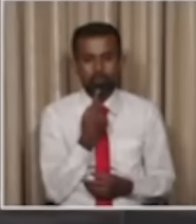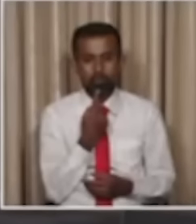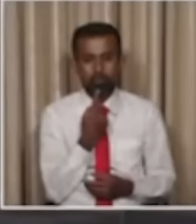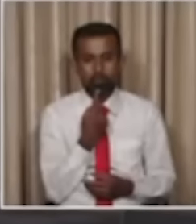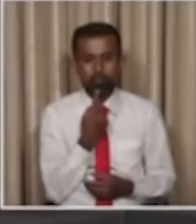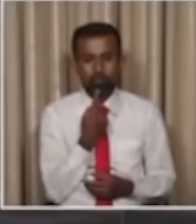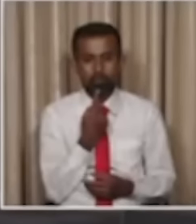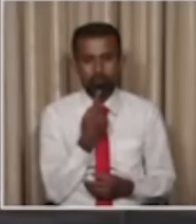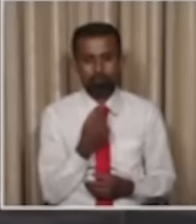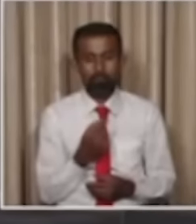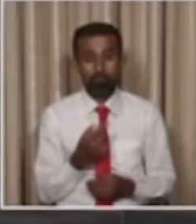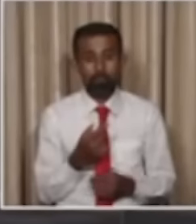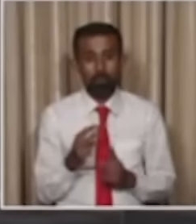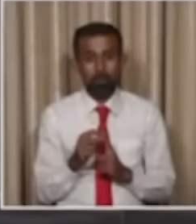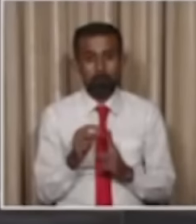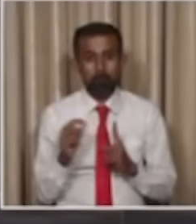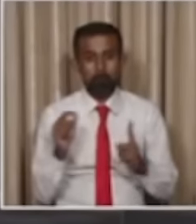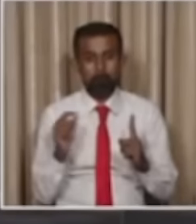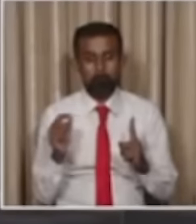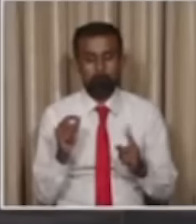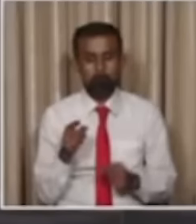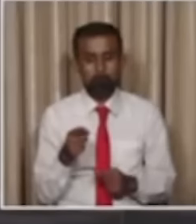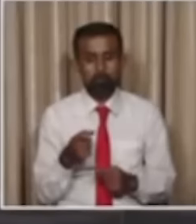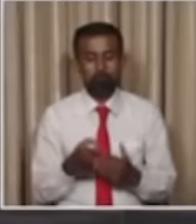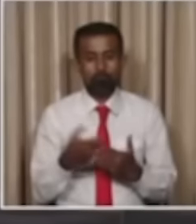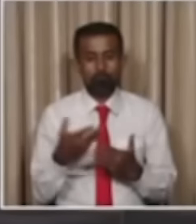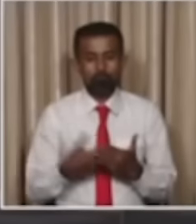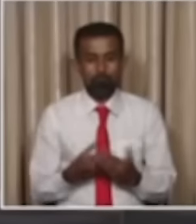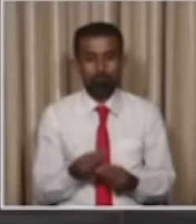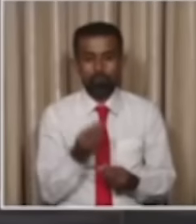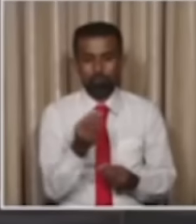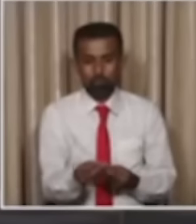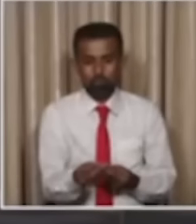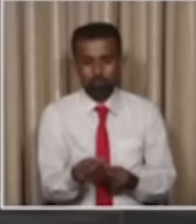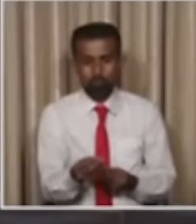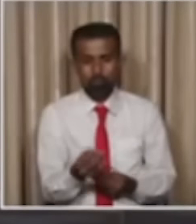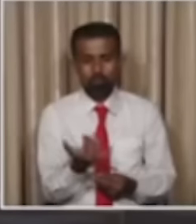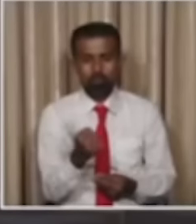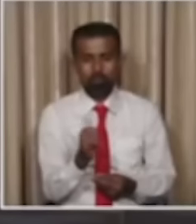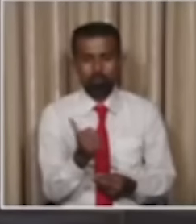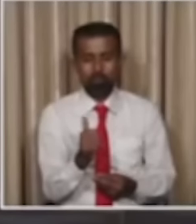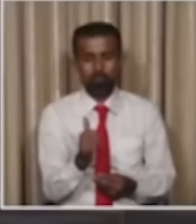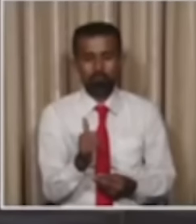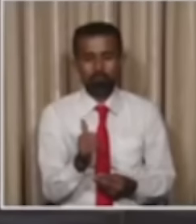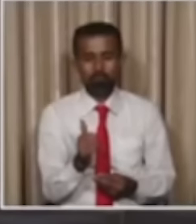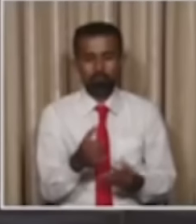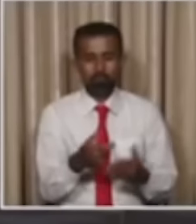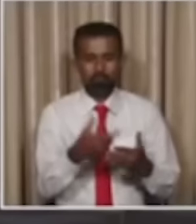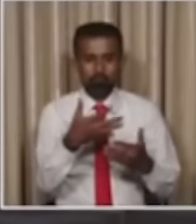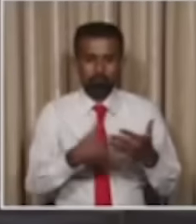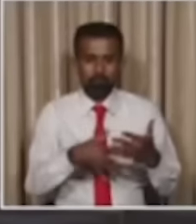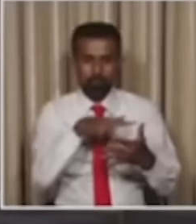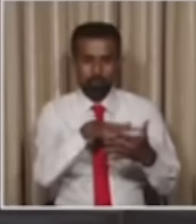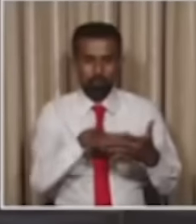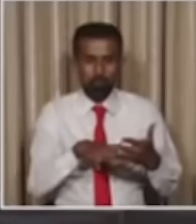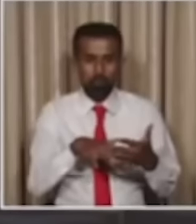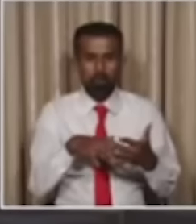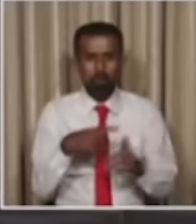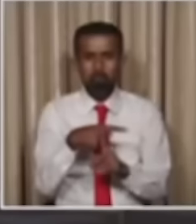වගේම පාර්ලිමේන්තුවට වාර්තාව දුන්නට සමහර වාර්තාවේ එක